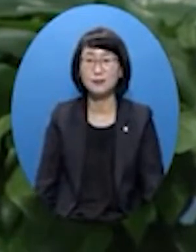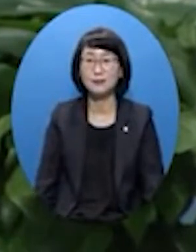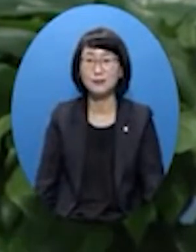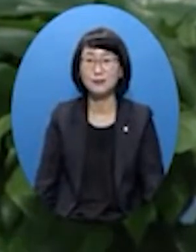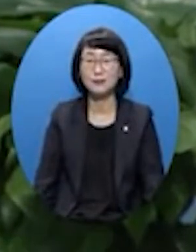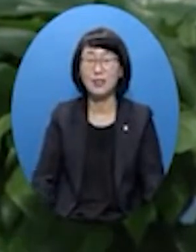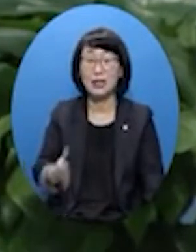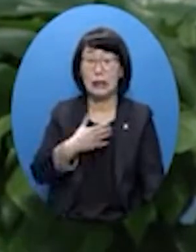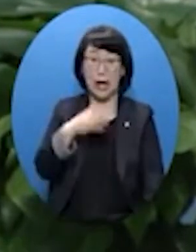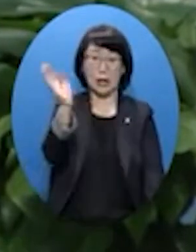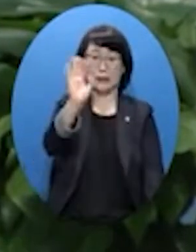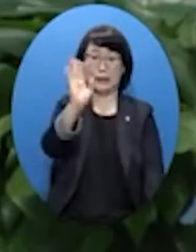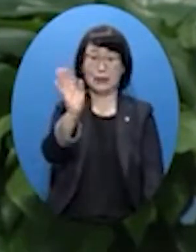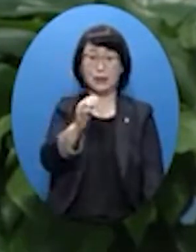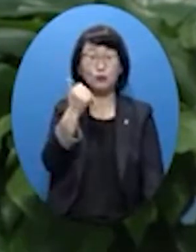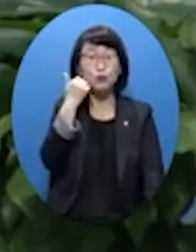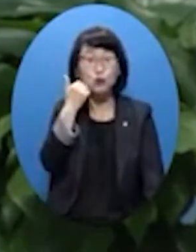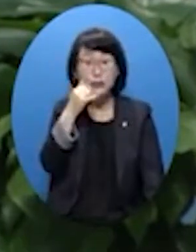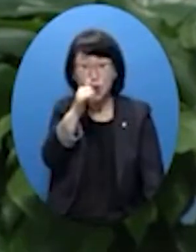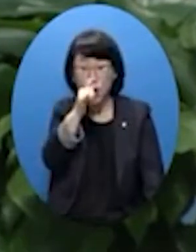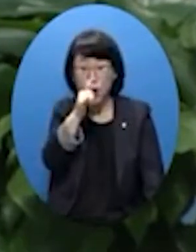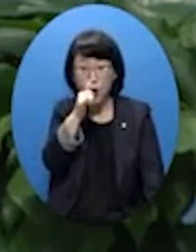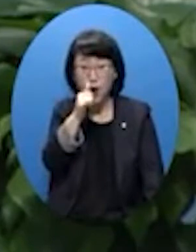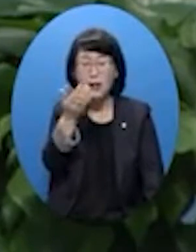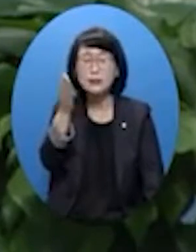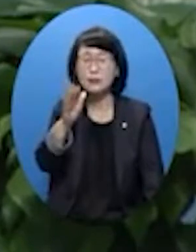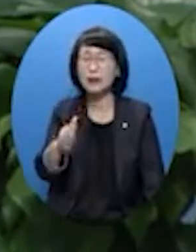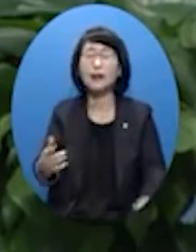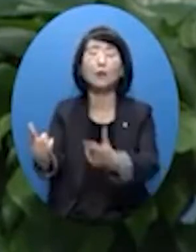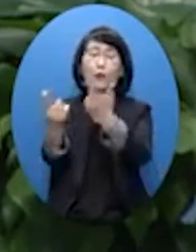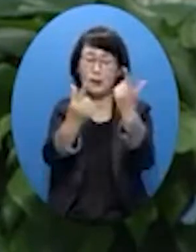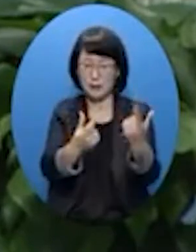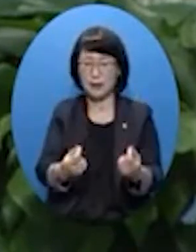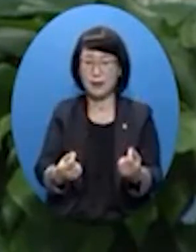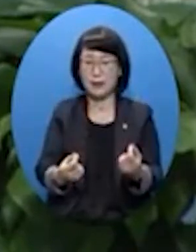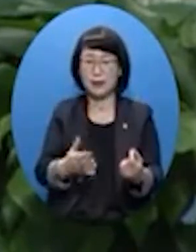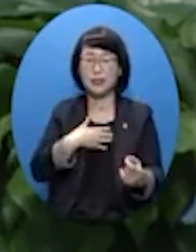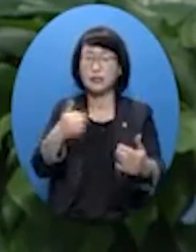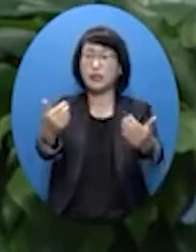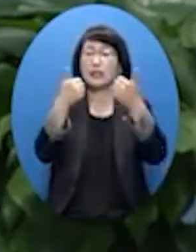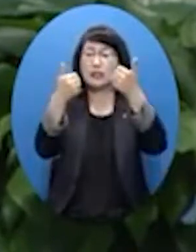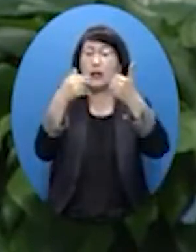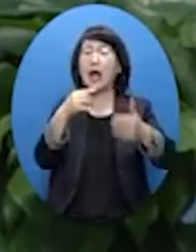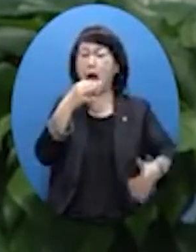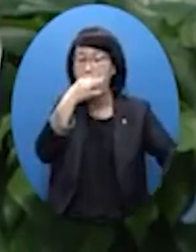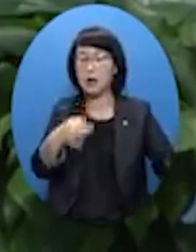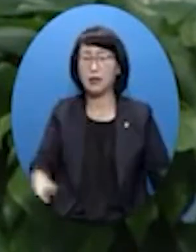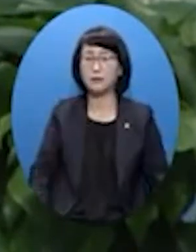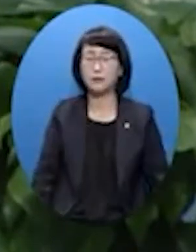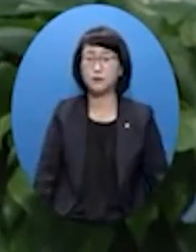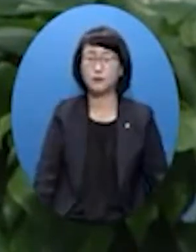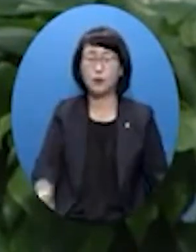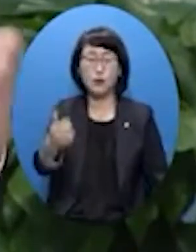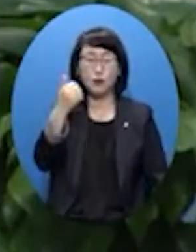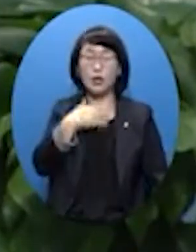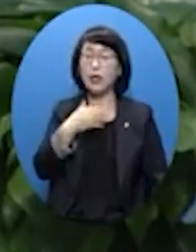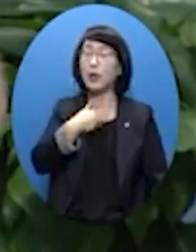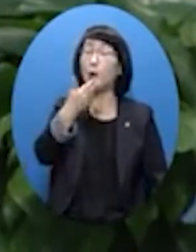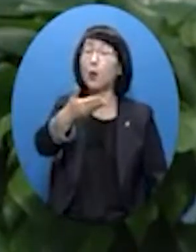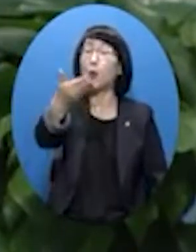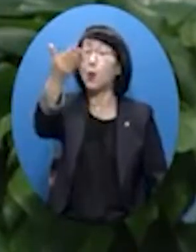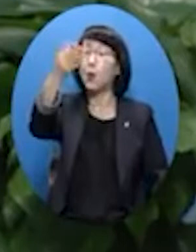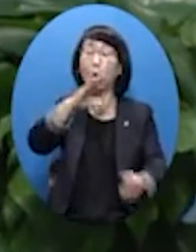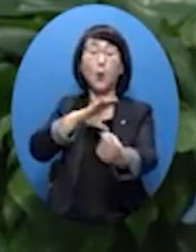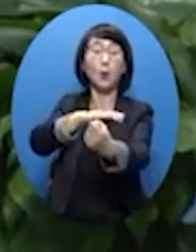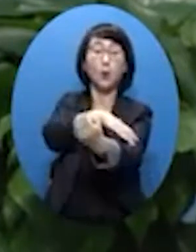저는 아닙니다 하는 분이 혹시 있을지 몰라도 예외가 없습니다 자기밖에 모르고 조금 높아지고 권력이